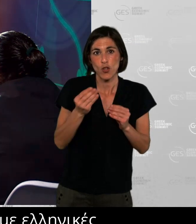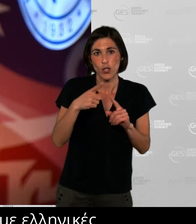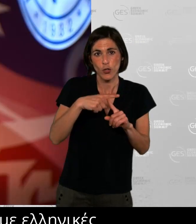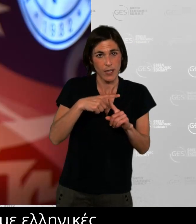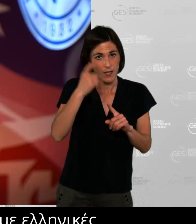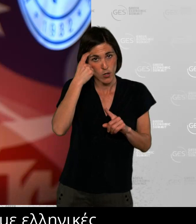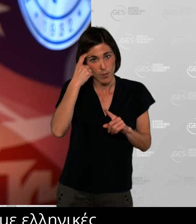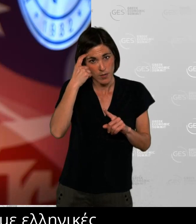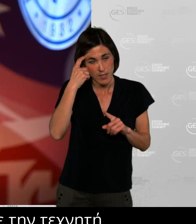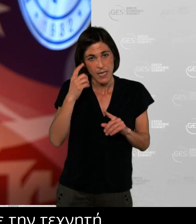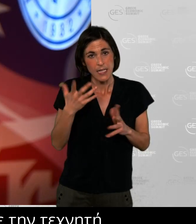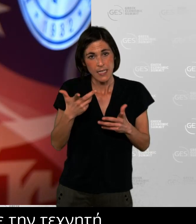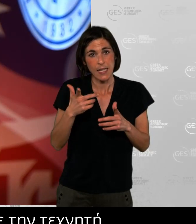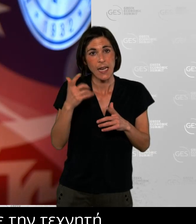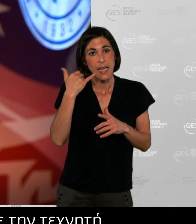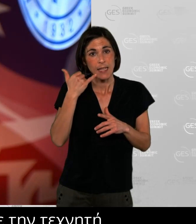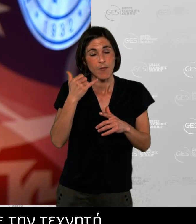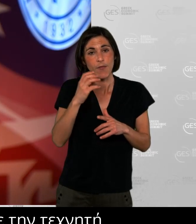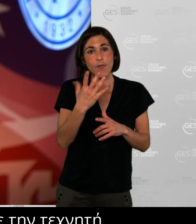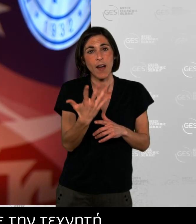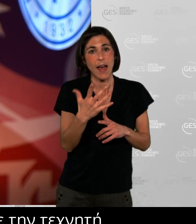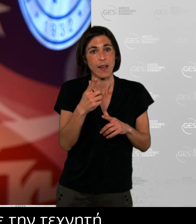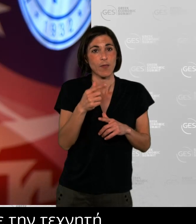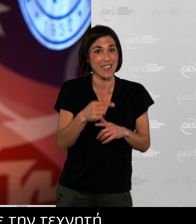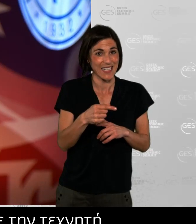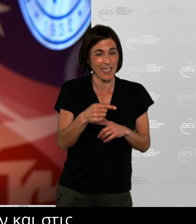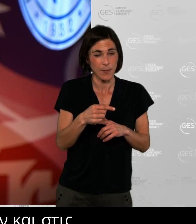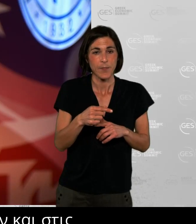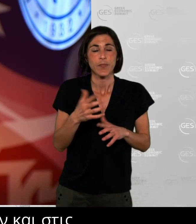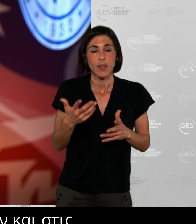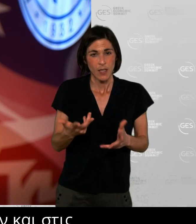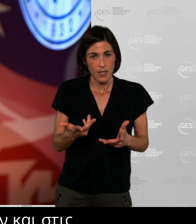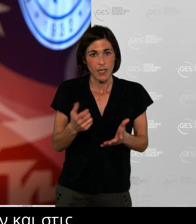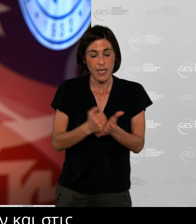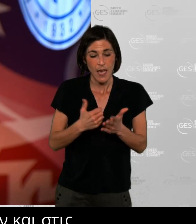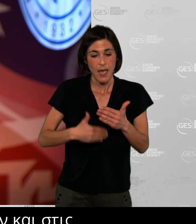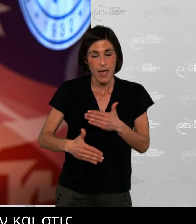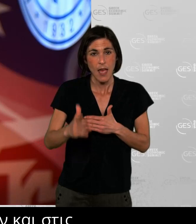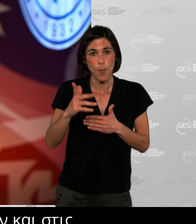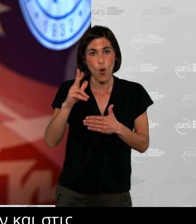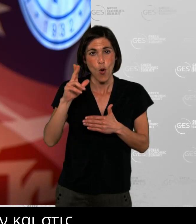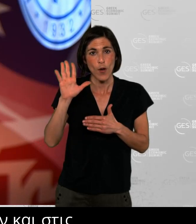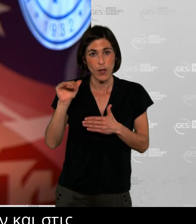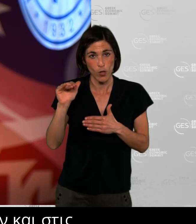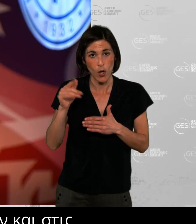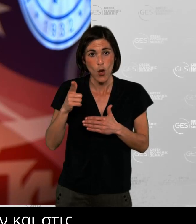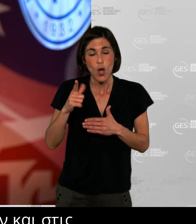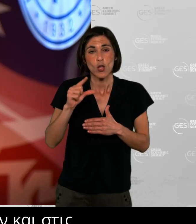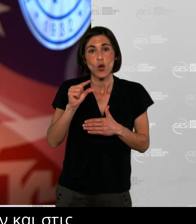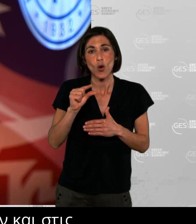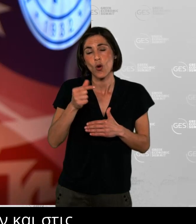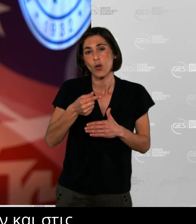των αντικειμένων και στις τηλεπικοινωνίες 5G. Και από τον Ιούλιο το Giga Campus είναι γεγονός στο Δημόκριτο,